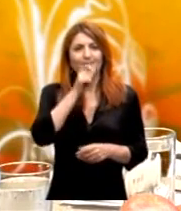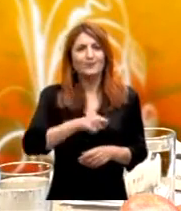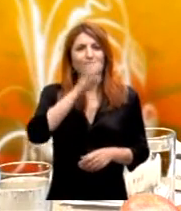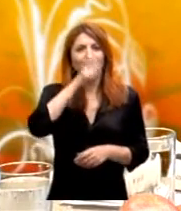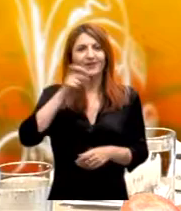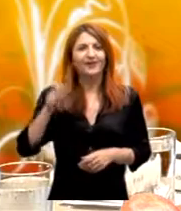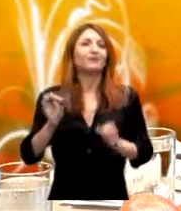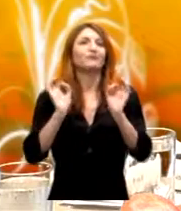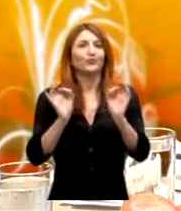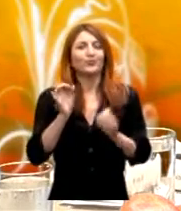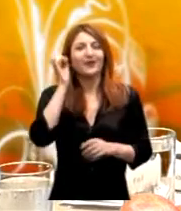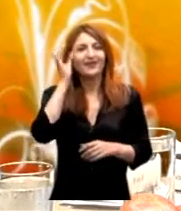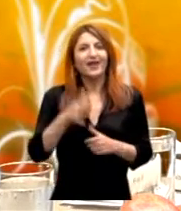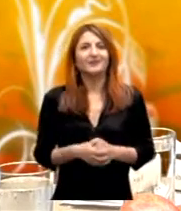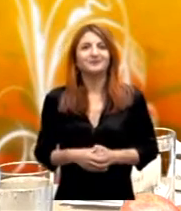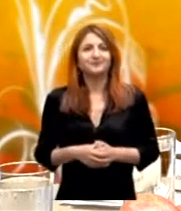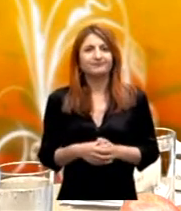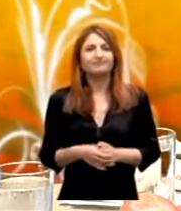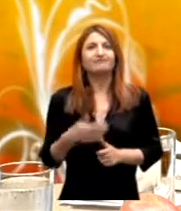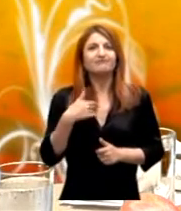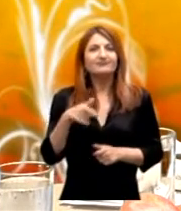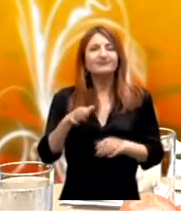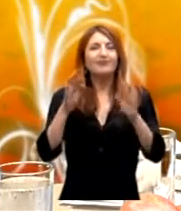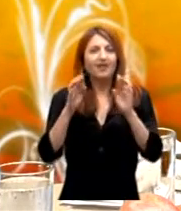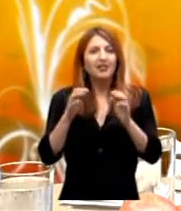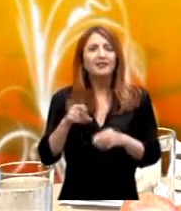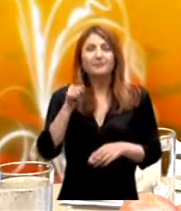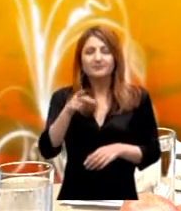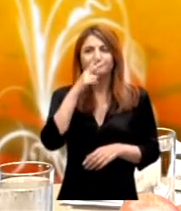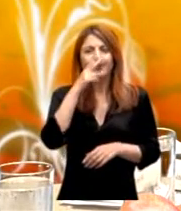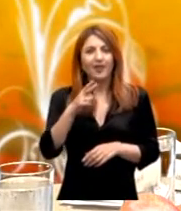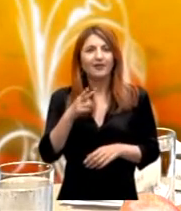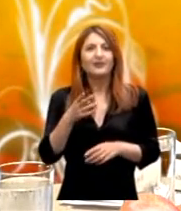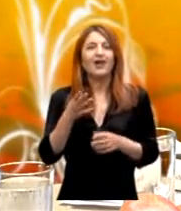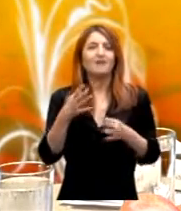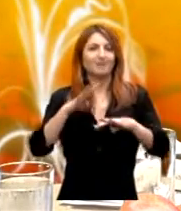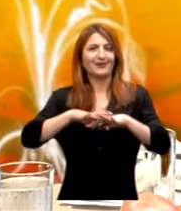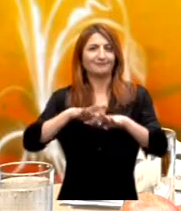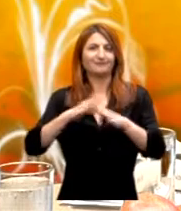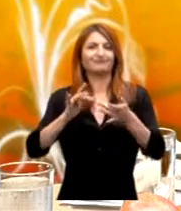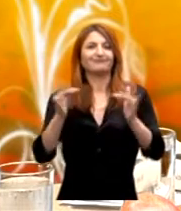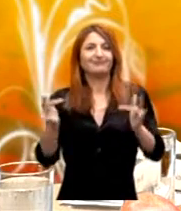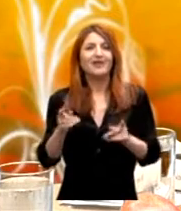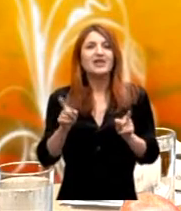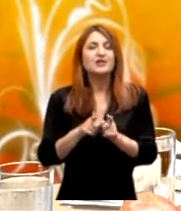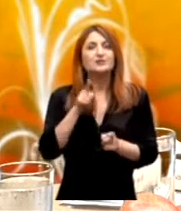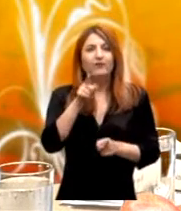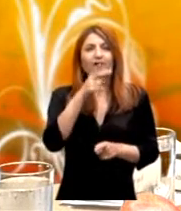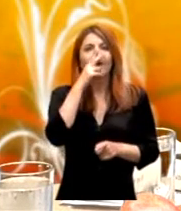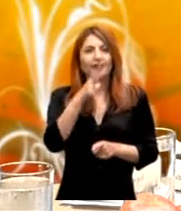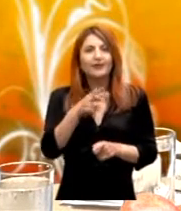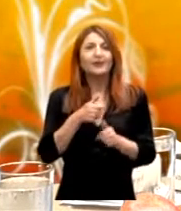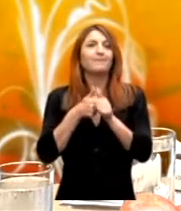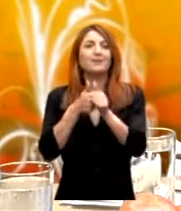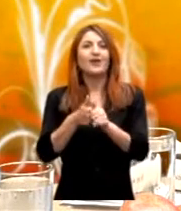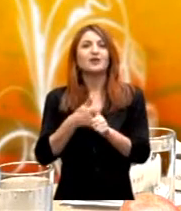Poštovani gledatelji, dobar vam dan. Ja se nadam da vi pratite i društvene mreže, ali da isto tako pratite i